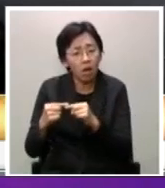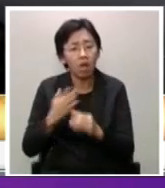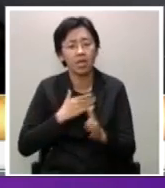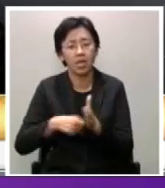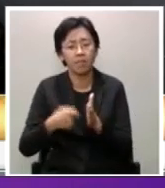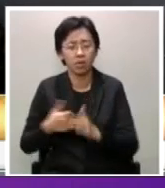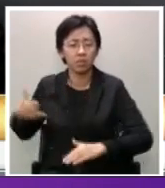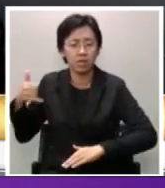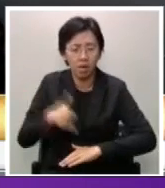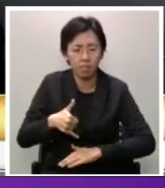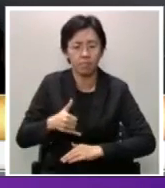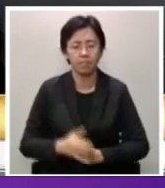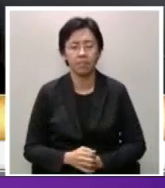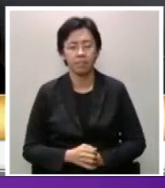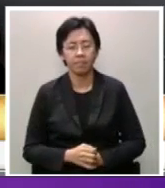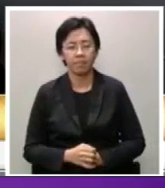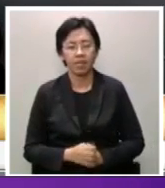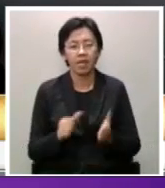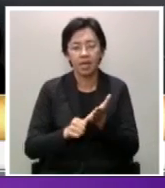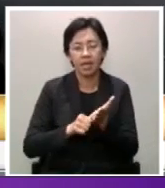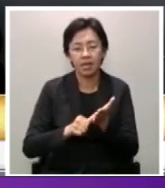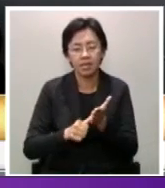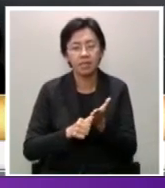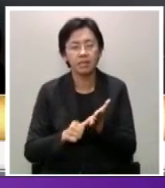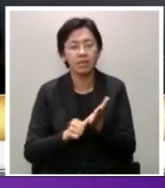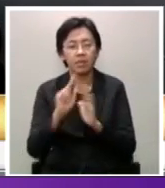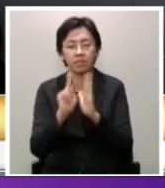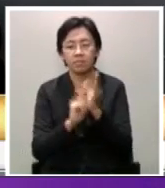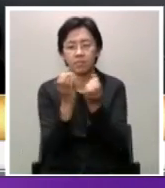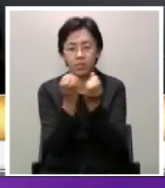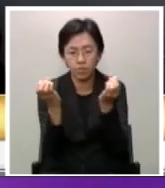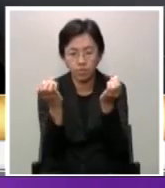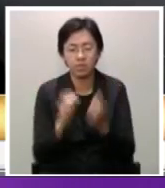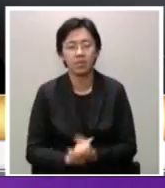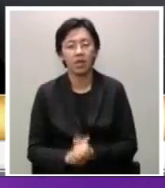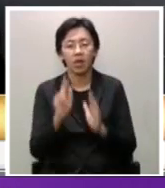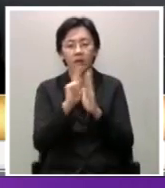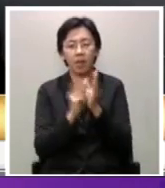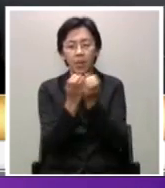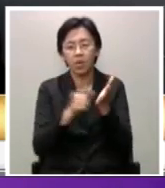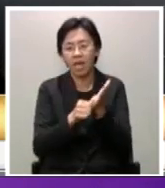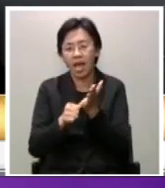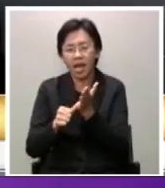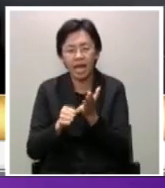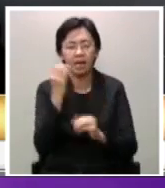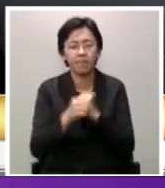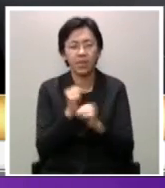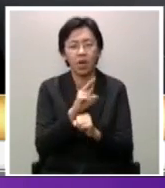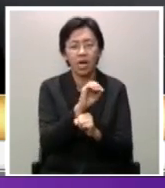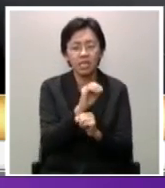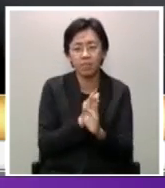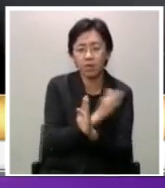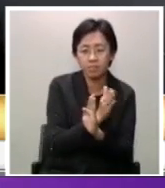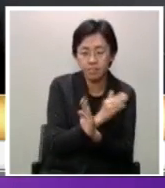ลที่ผมเข้ามาแต่ตอนนั้นนะครับในการแก้ไขรัฐธรรมนูญหลายฉบับโน้นฉบับ50ก่อนหน้